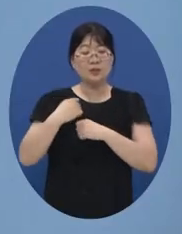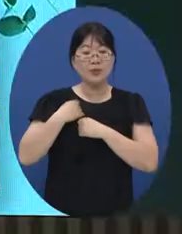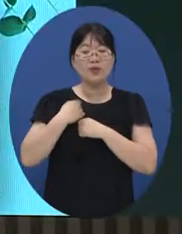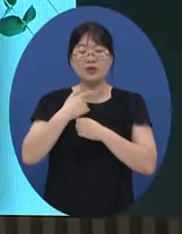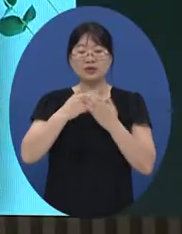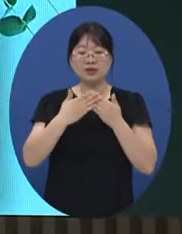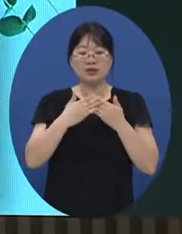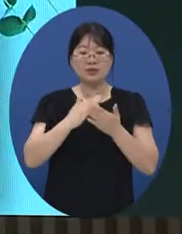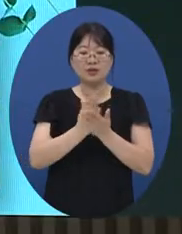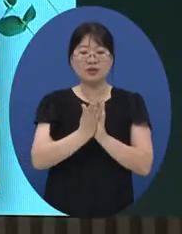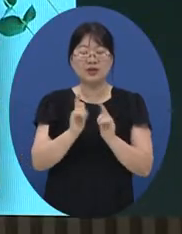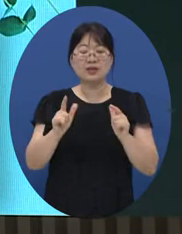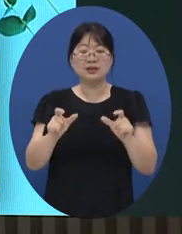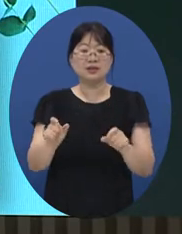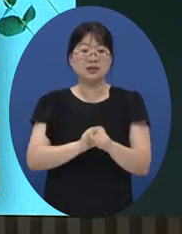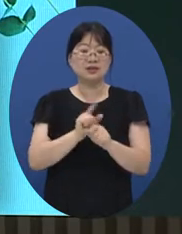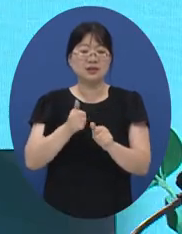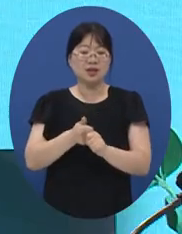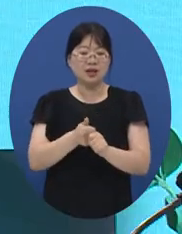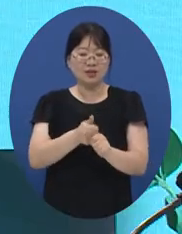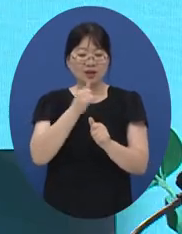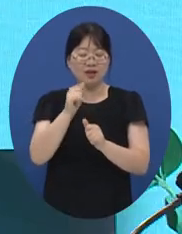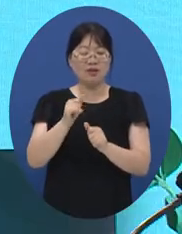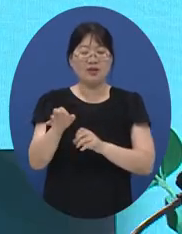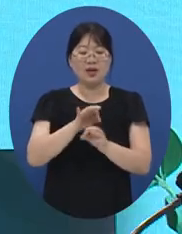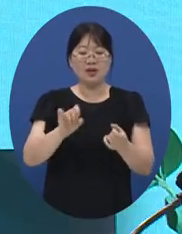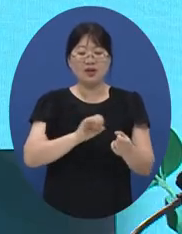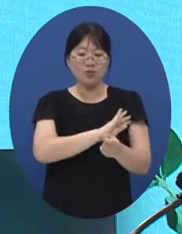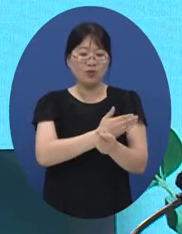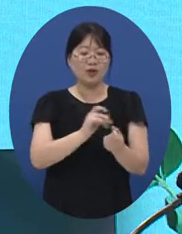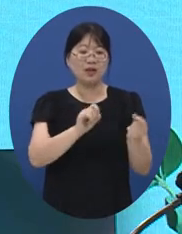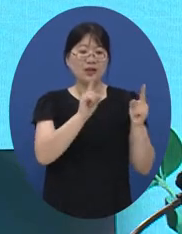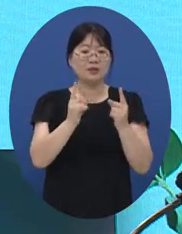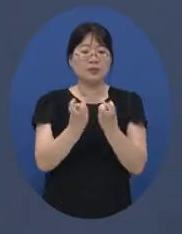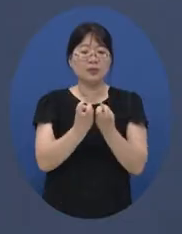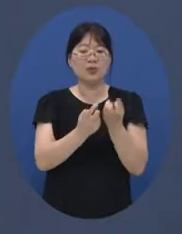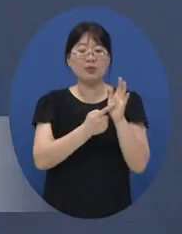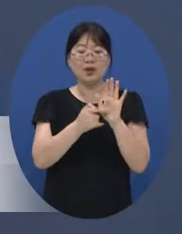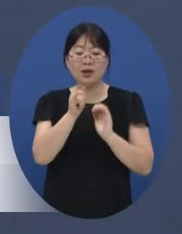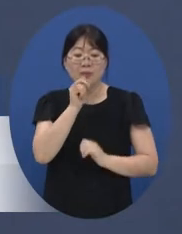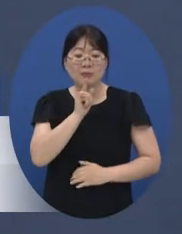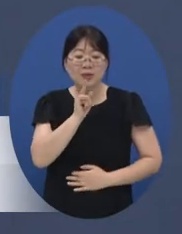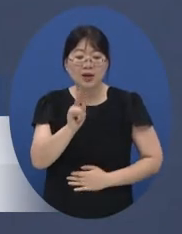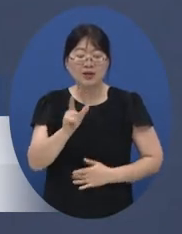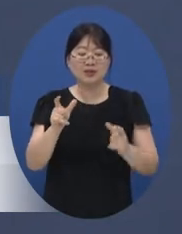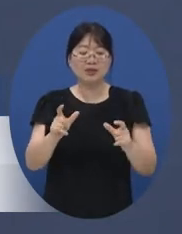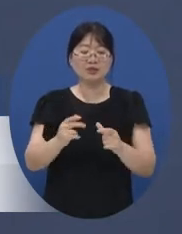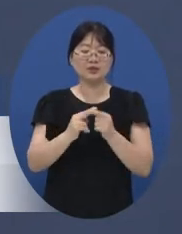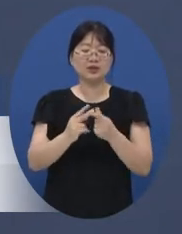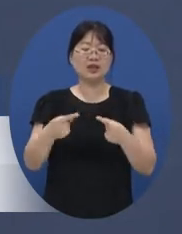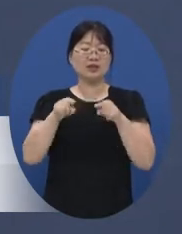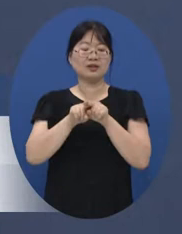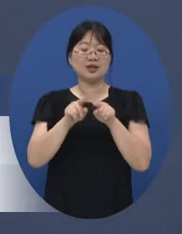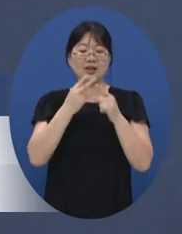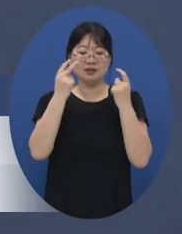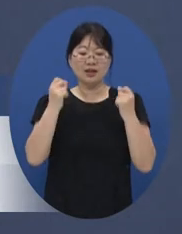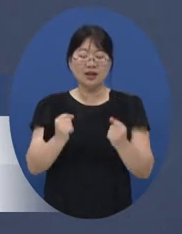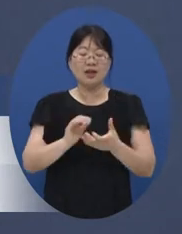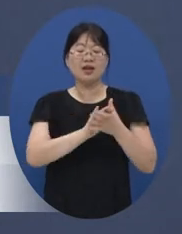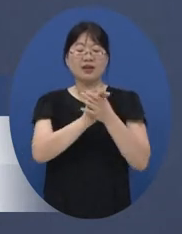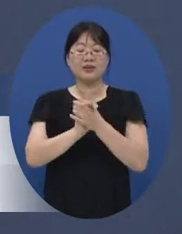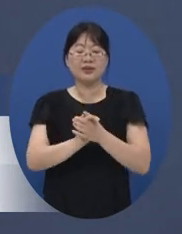체험 등 지역의 특색에 맞는 상권 살리기 방안을 발표합니다. 지역 주민과 함께